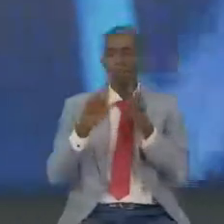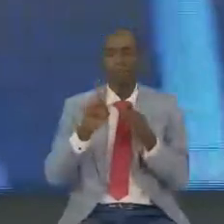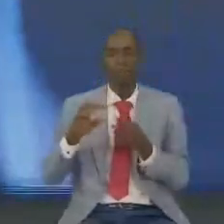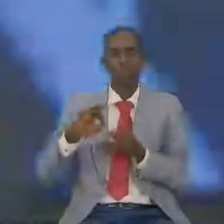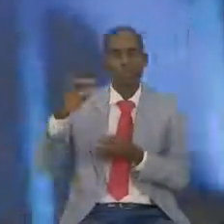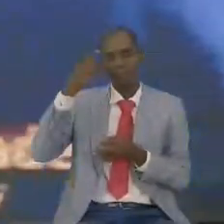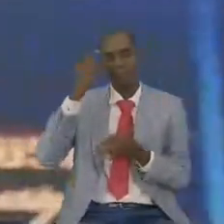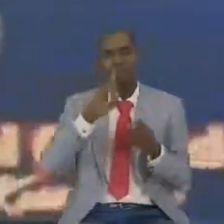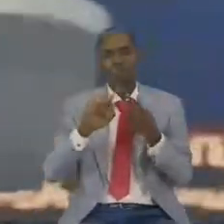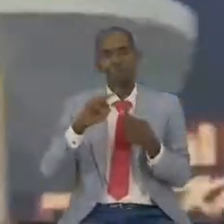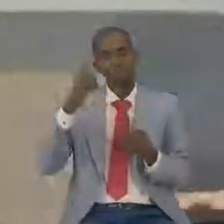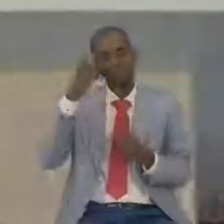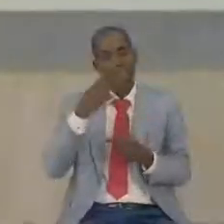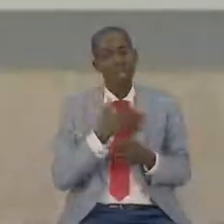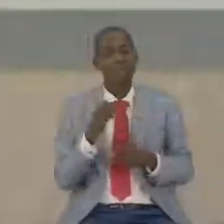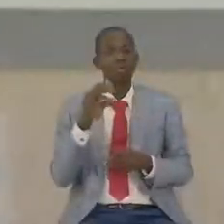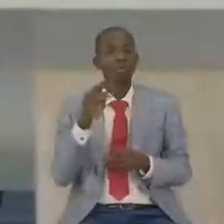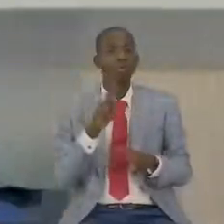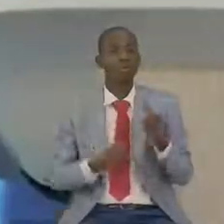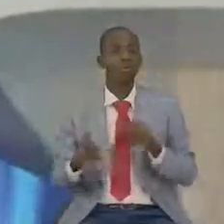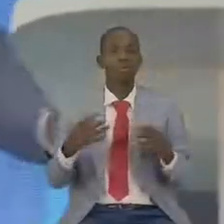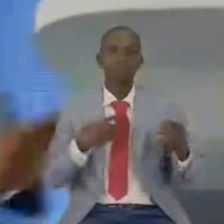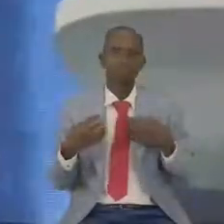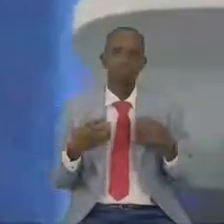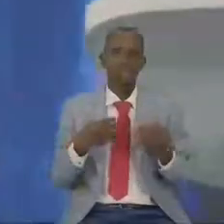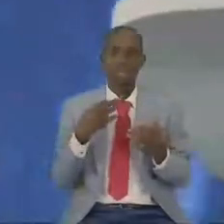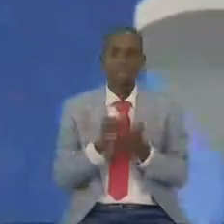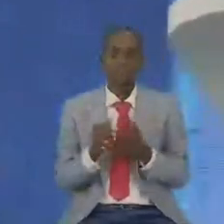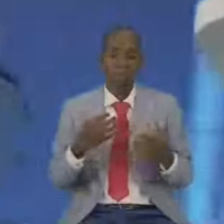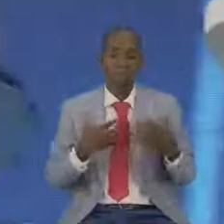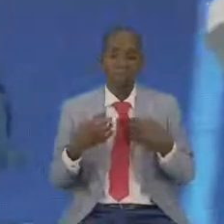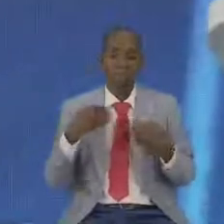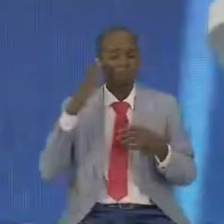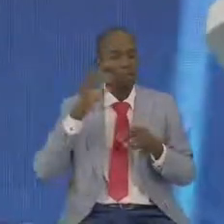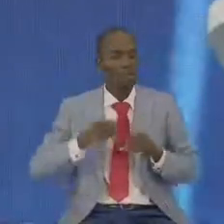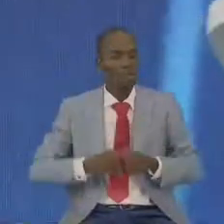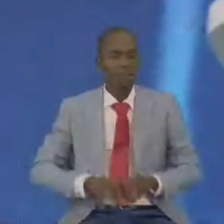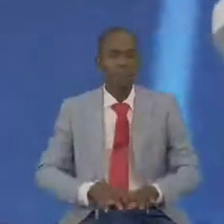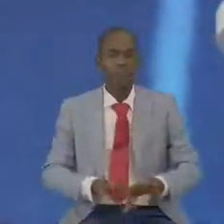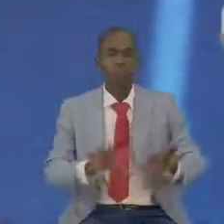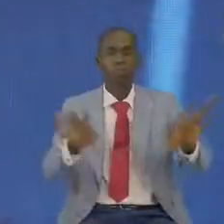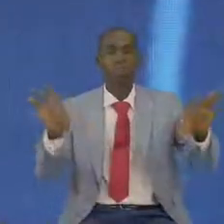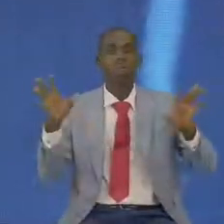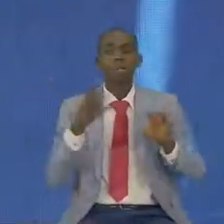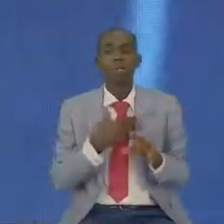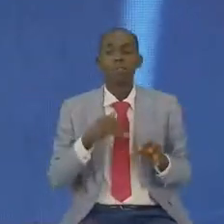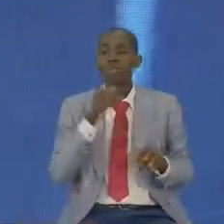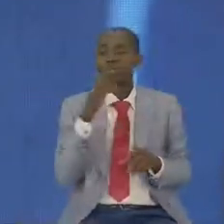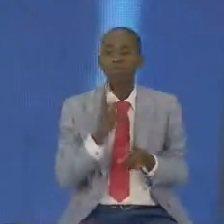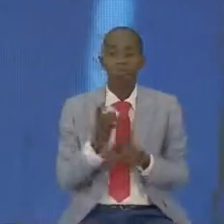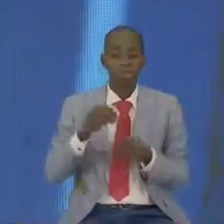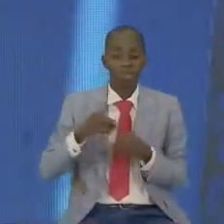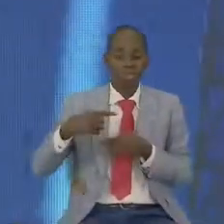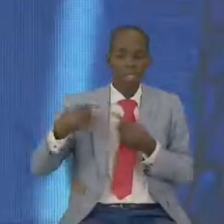l'esprit, et ainsi les murmures se répandent. Et ça quitte simplement le cœur et ça vient à